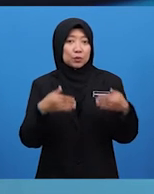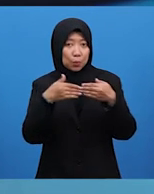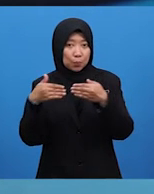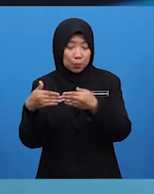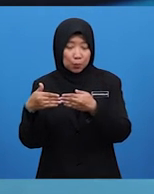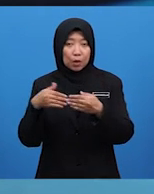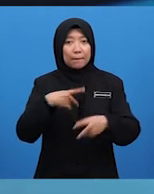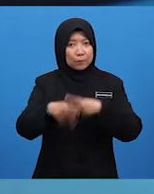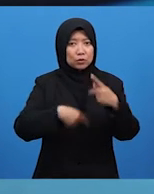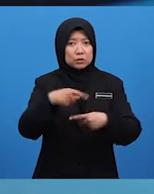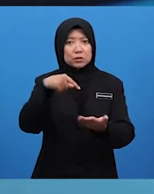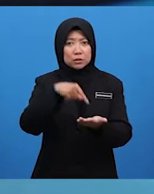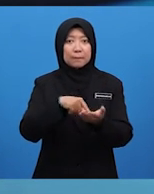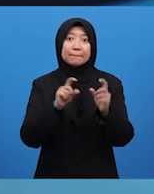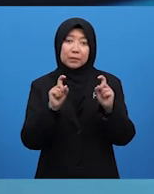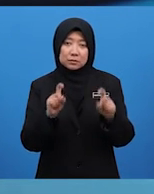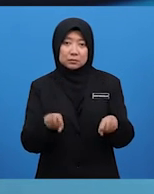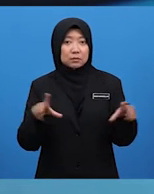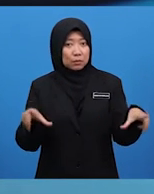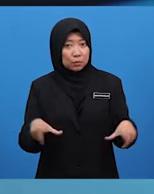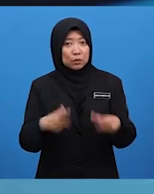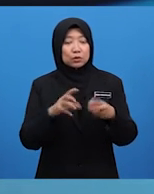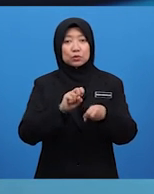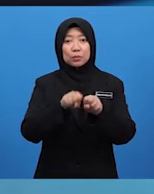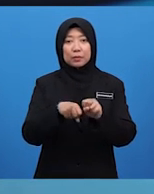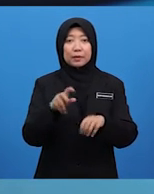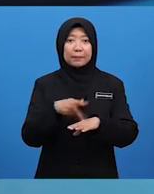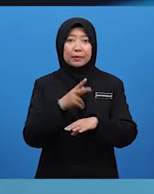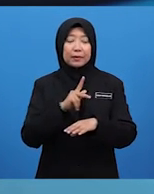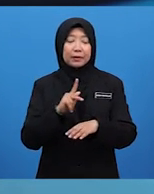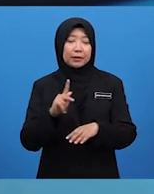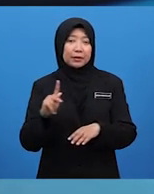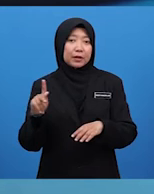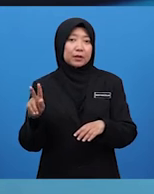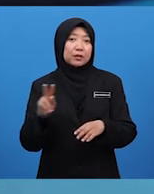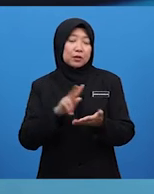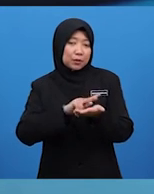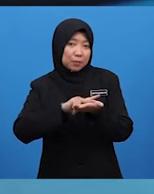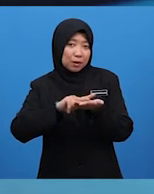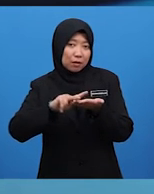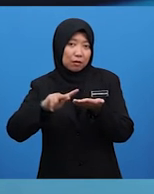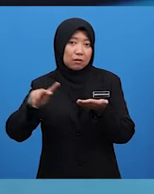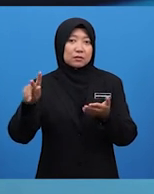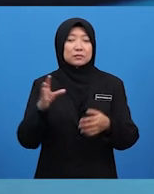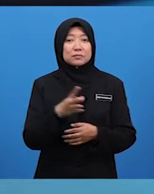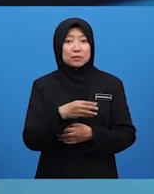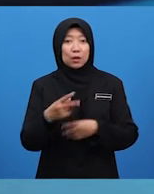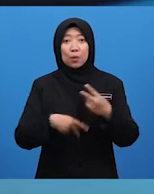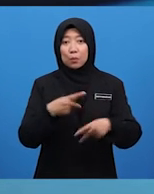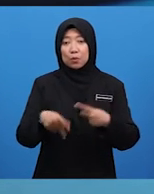proses menekan perlu dilakukan supaya pakaian kelihatan lebih kemas